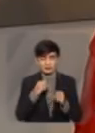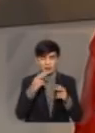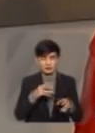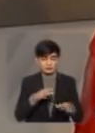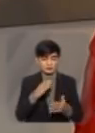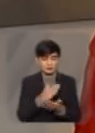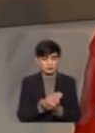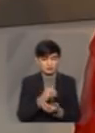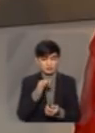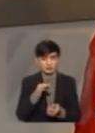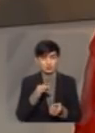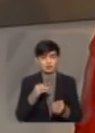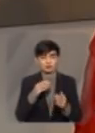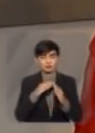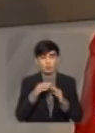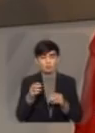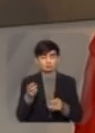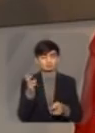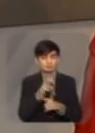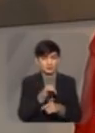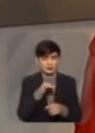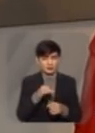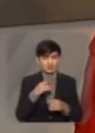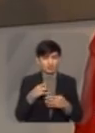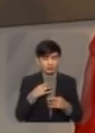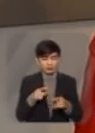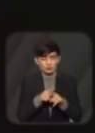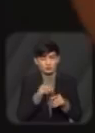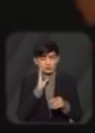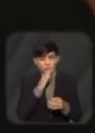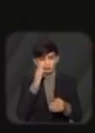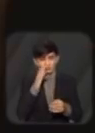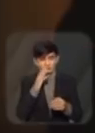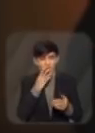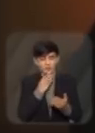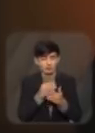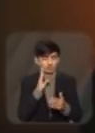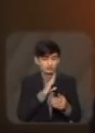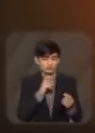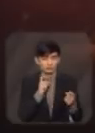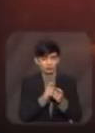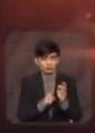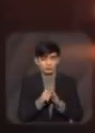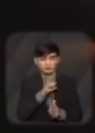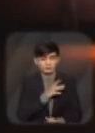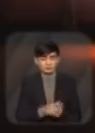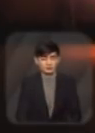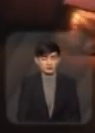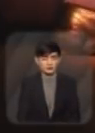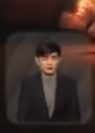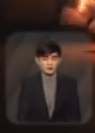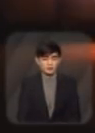Үйде қайтан агрессормен кездеседі. Агрессор ешқандай гарантия жоқ.